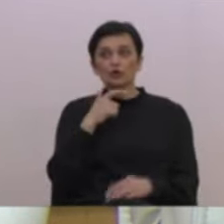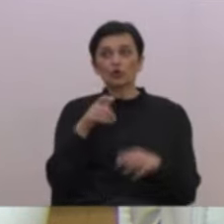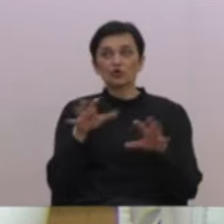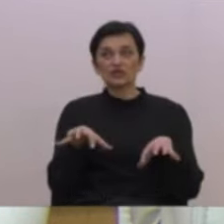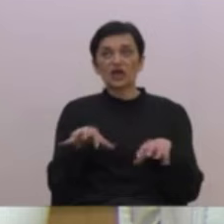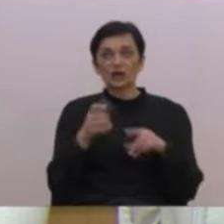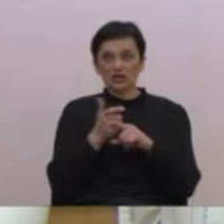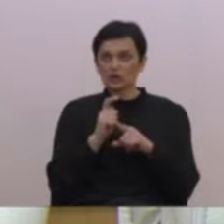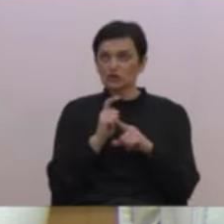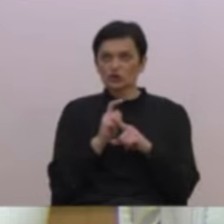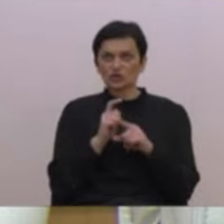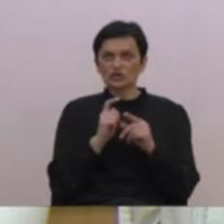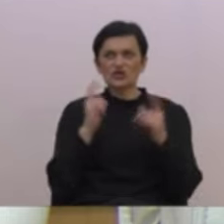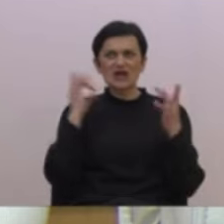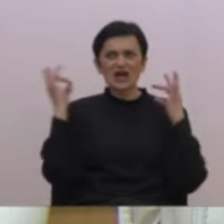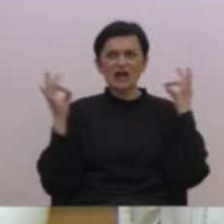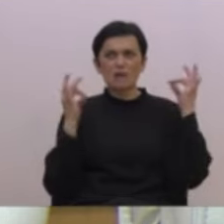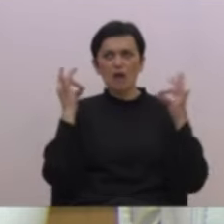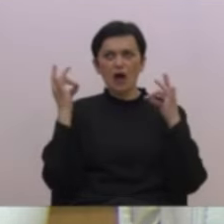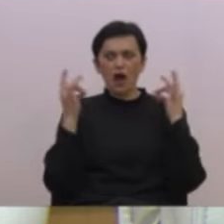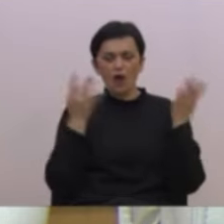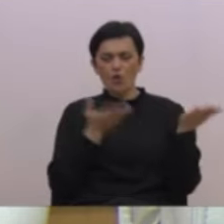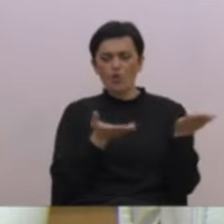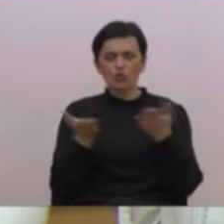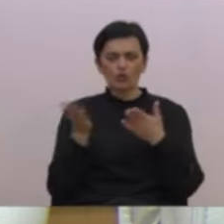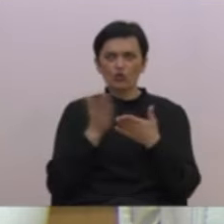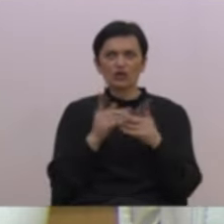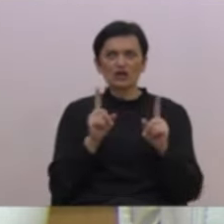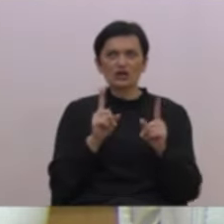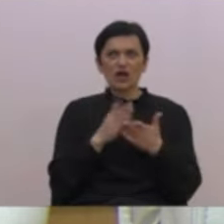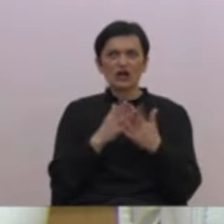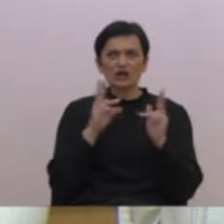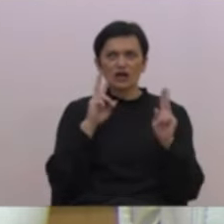თავმჯდომარე, ძალიან ხმაურიანია, არ ვიცი რა ხდება,